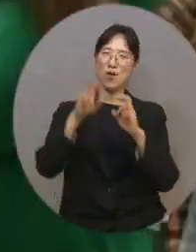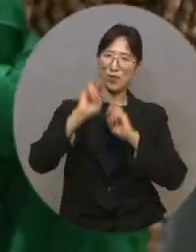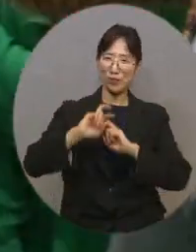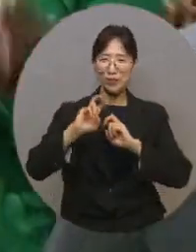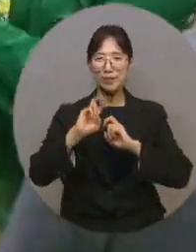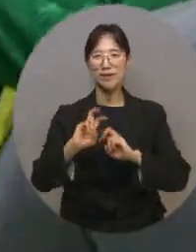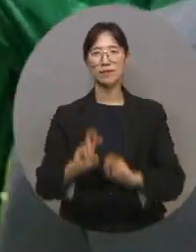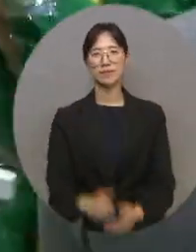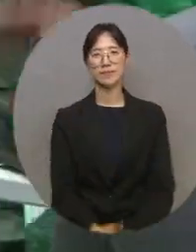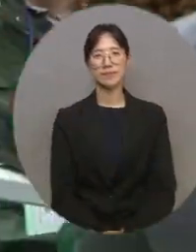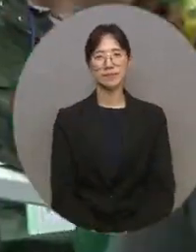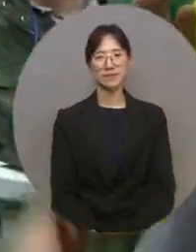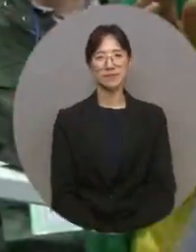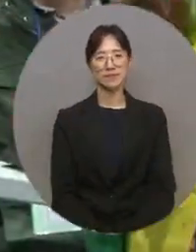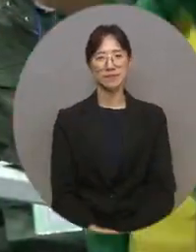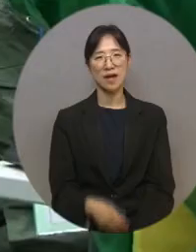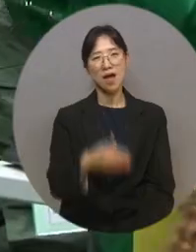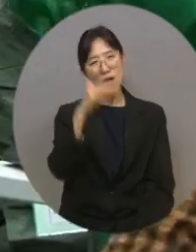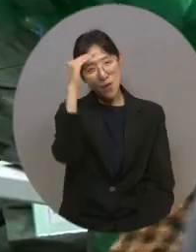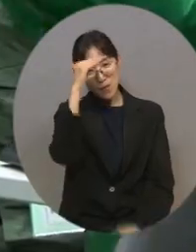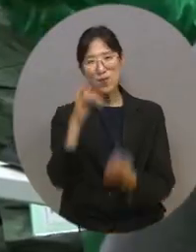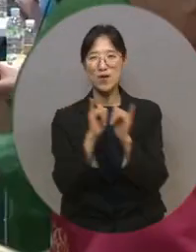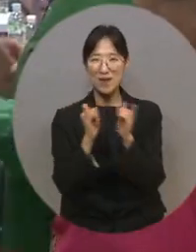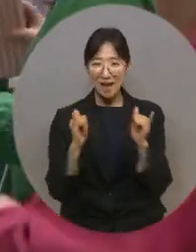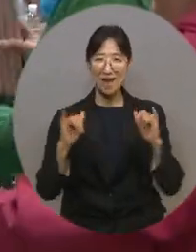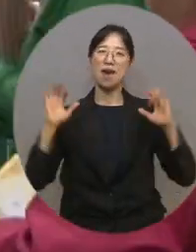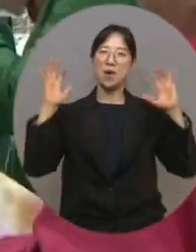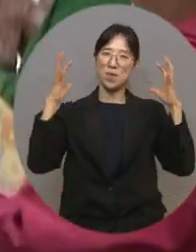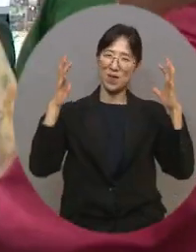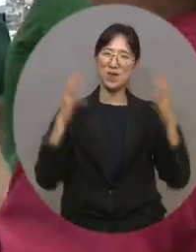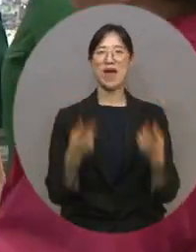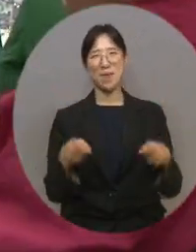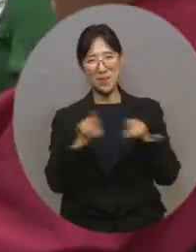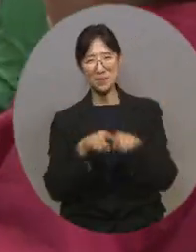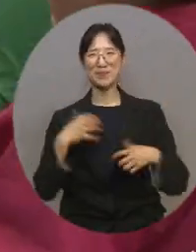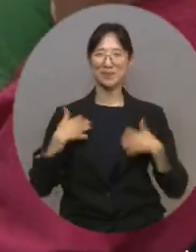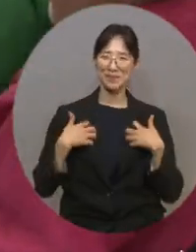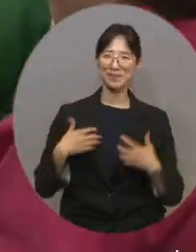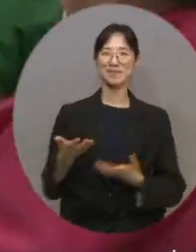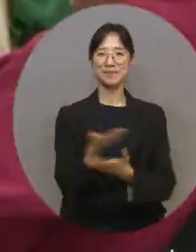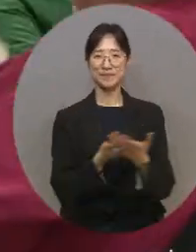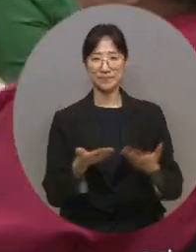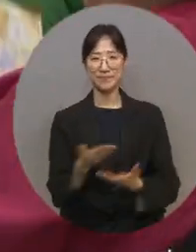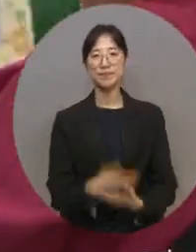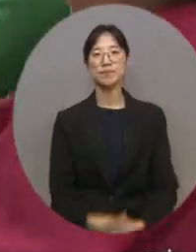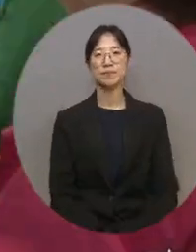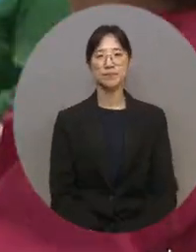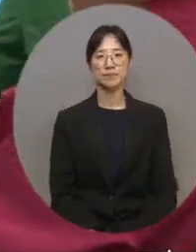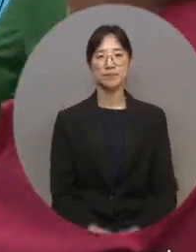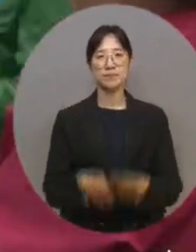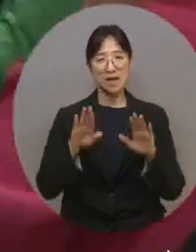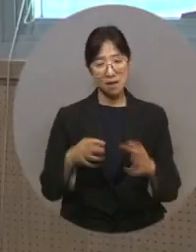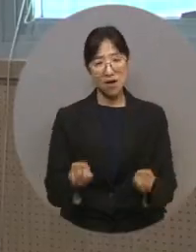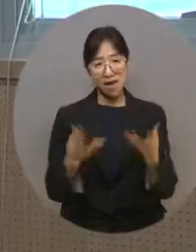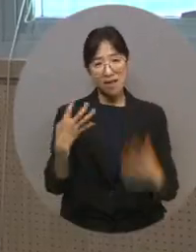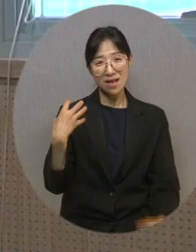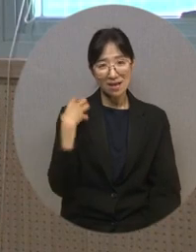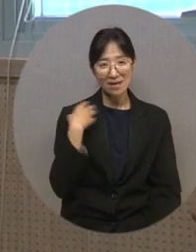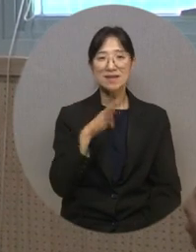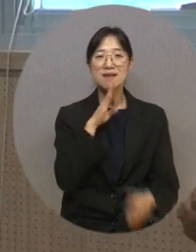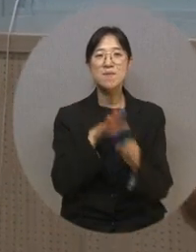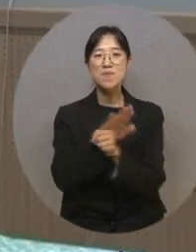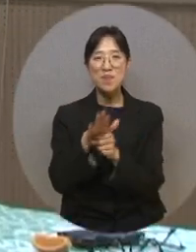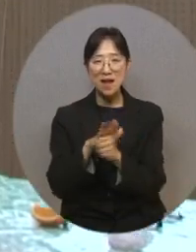열창합니다. 이를 지켜보는 이들이 박수로 함께 흥을 이어나갑니다. 이번 행사를 주최한